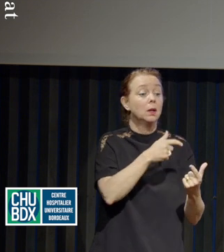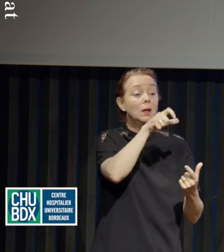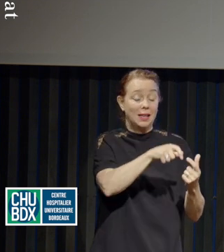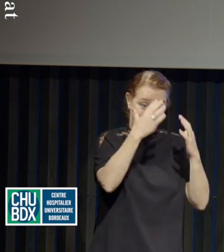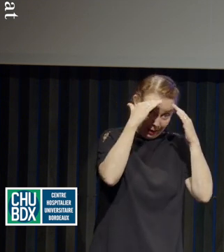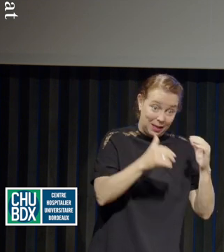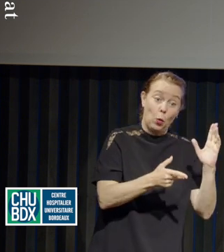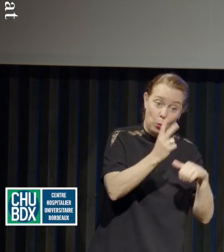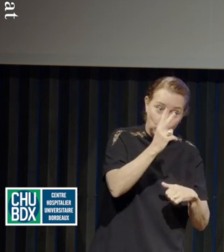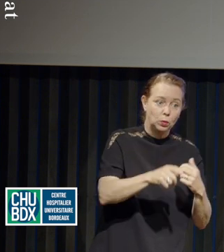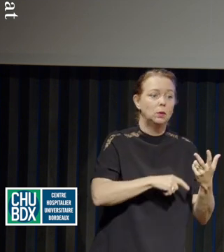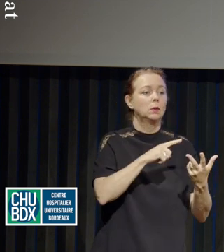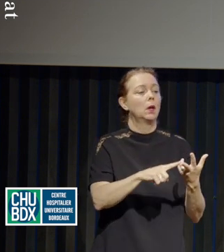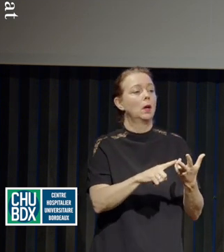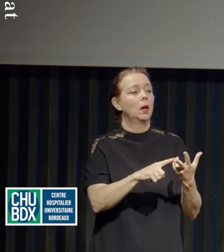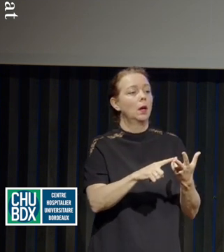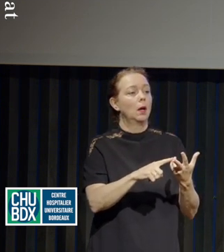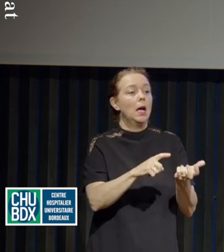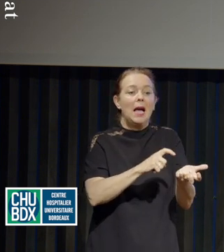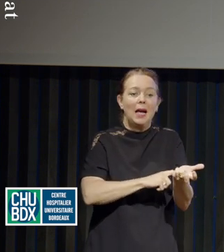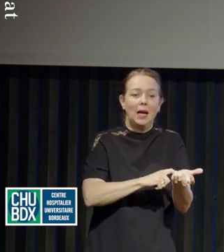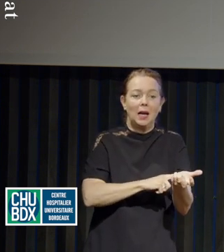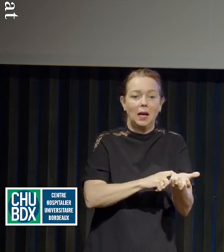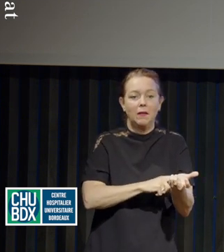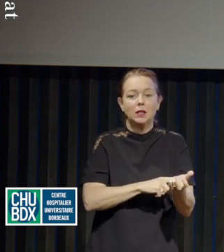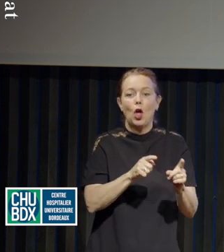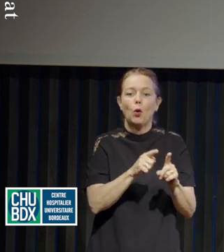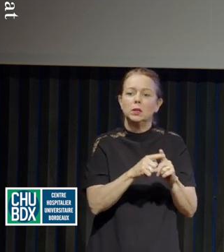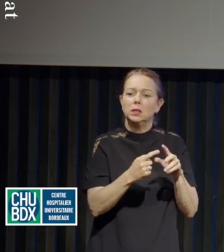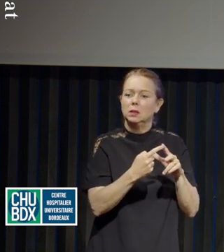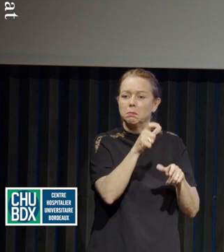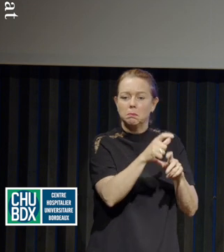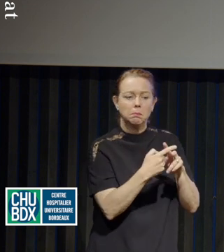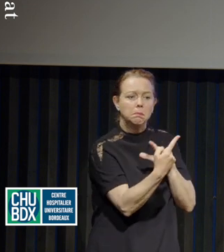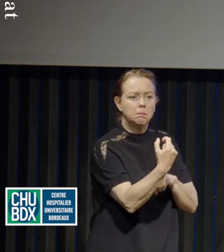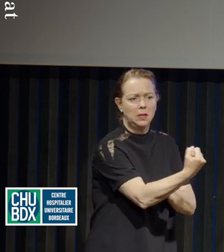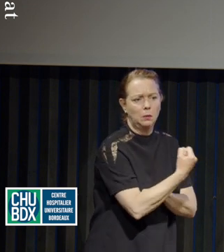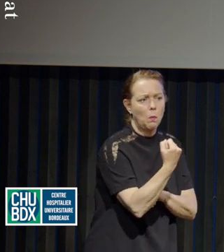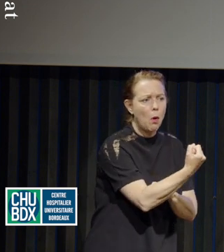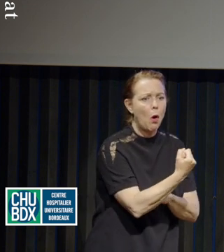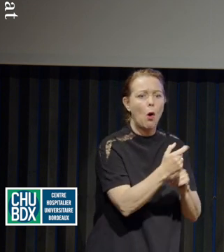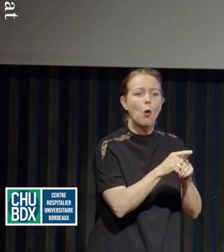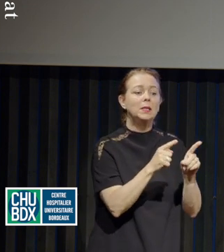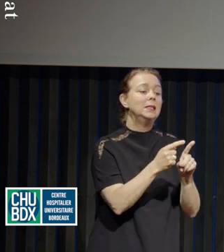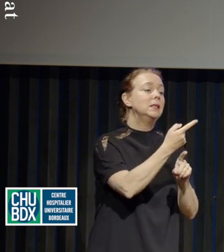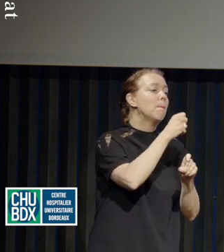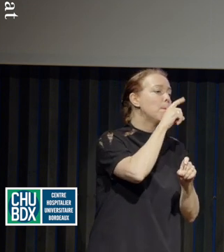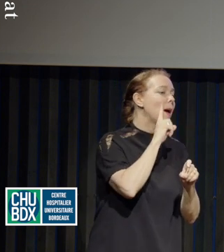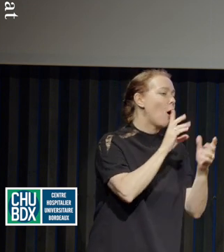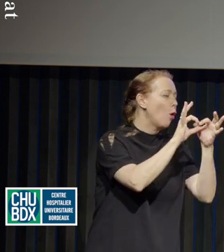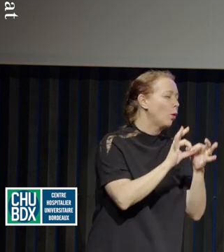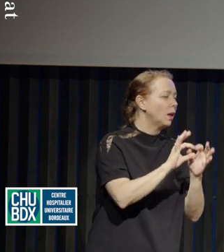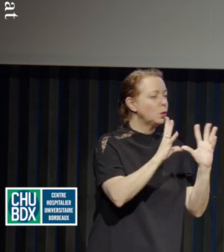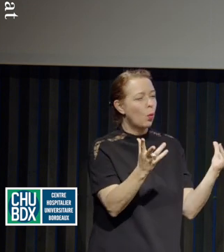des facteurs de risque liés à l'environnement, à la solitude, à l'isolement et au style parental en termes de relations